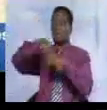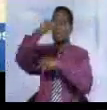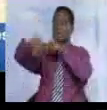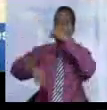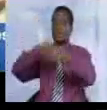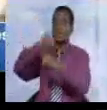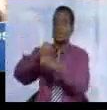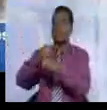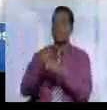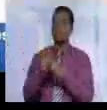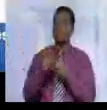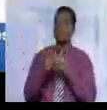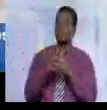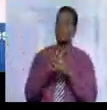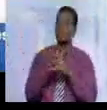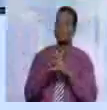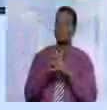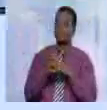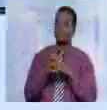monde.